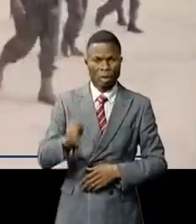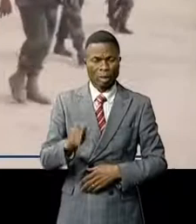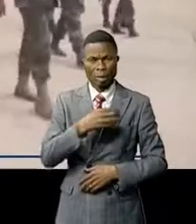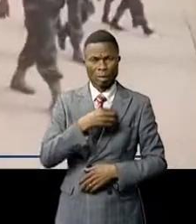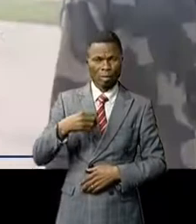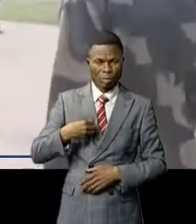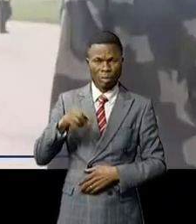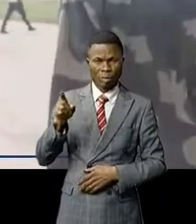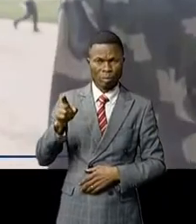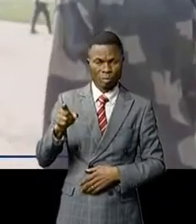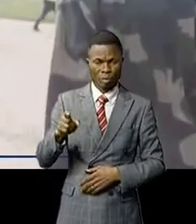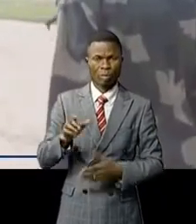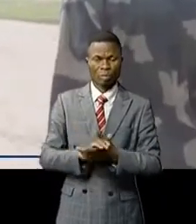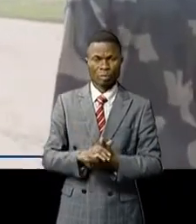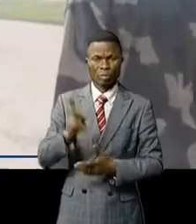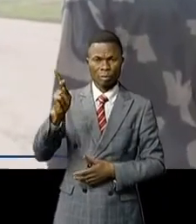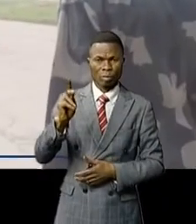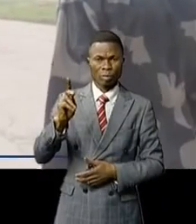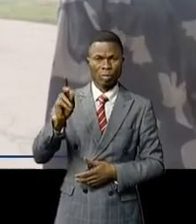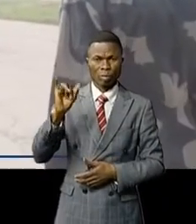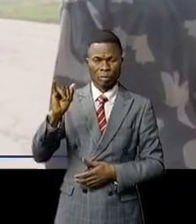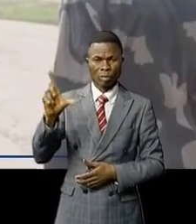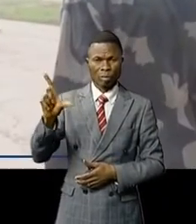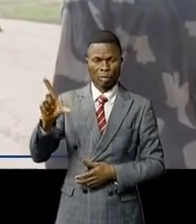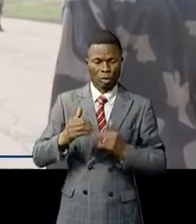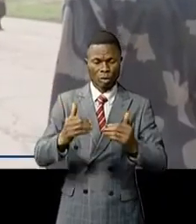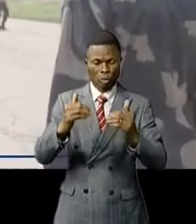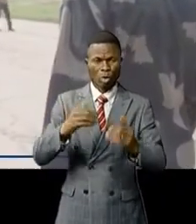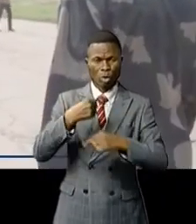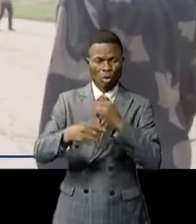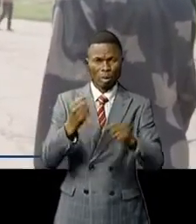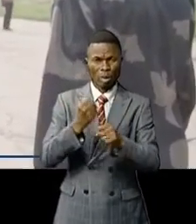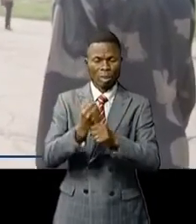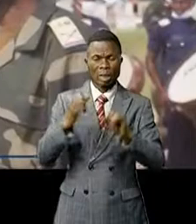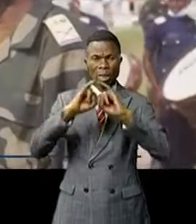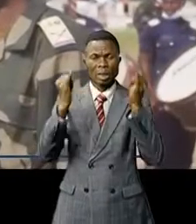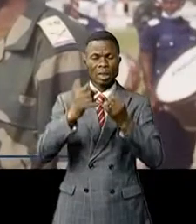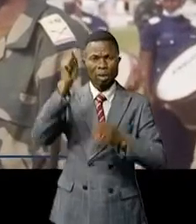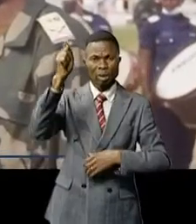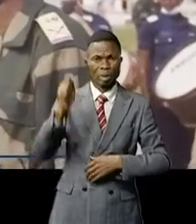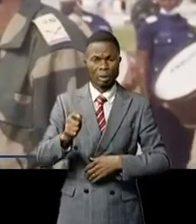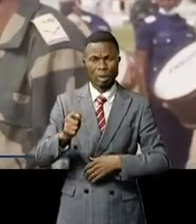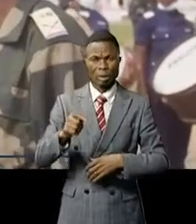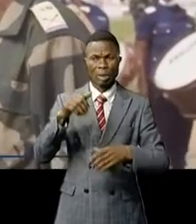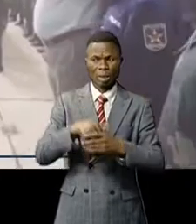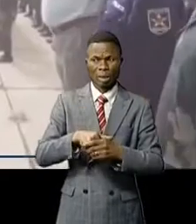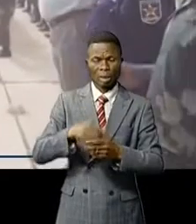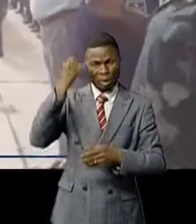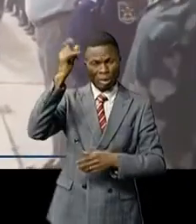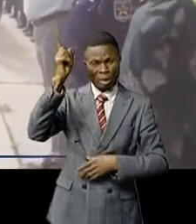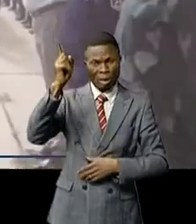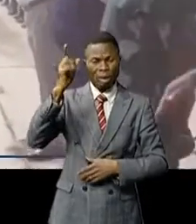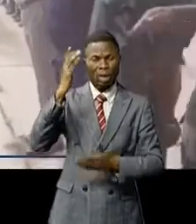Madame Séraphine Kilobo-Koutouna, perpétue son office de relance de l'industrie militaire, dont la fin principale est de